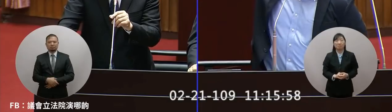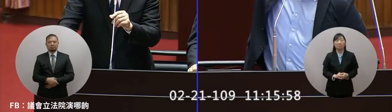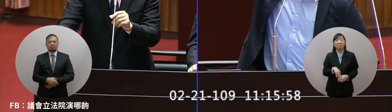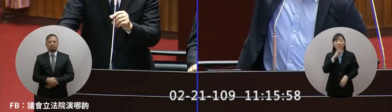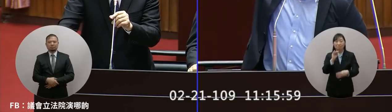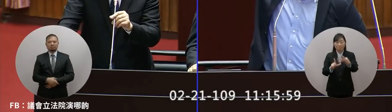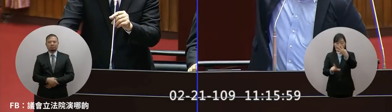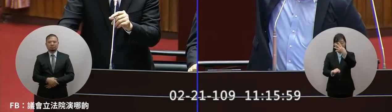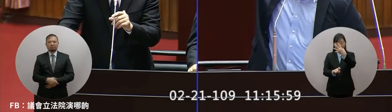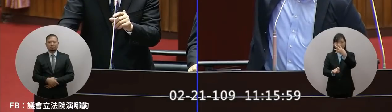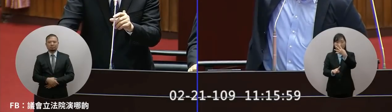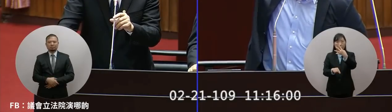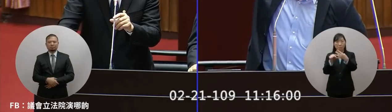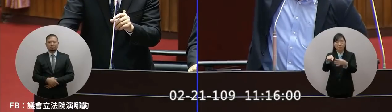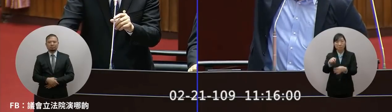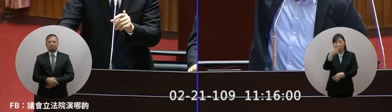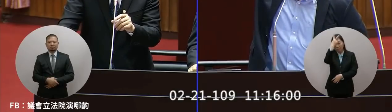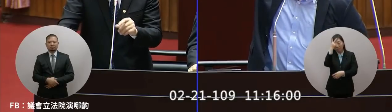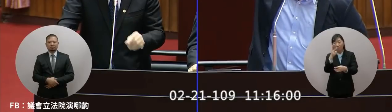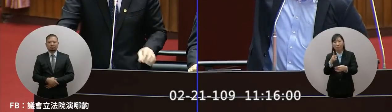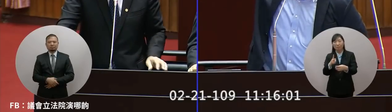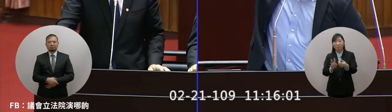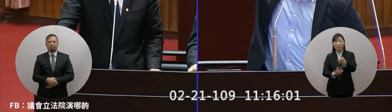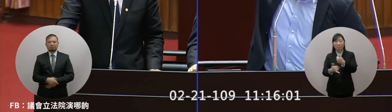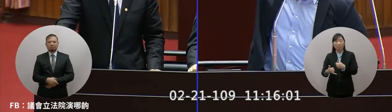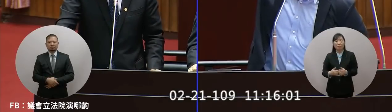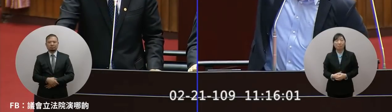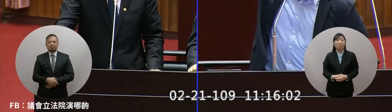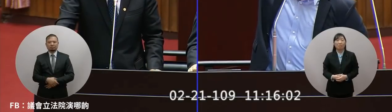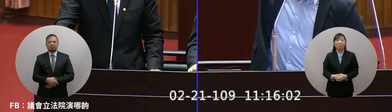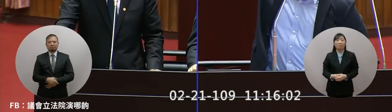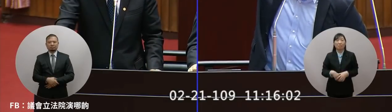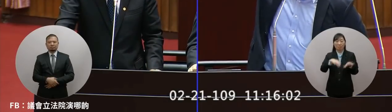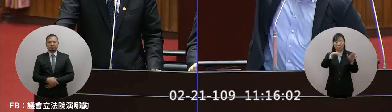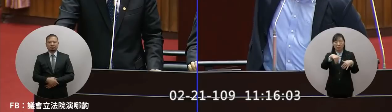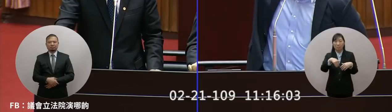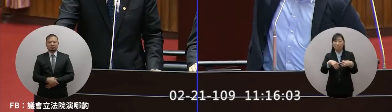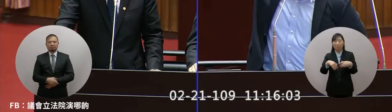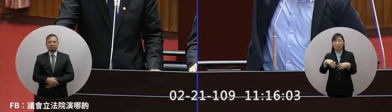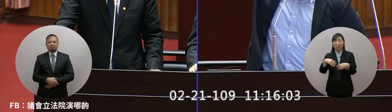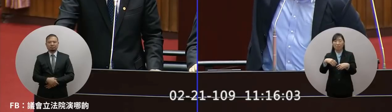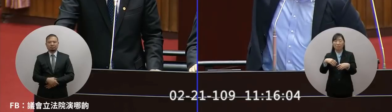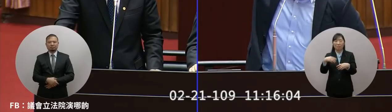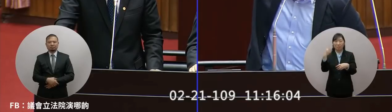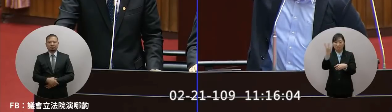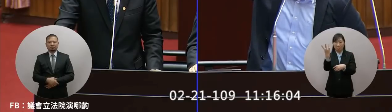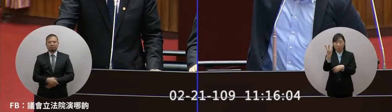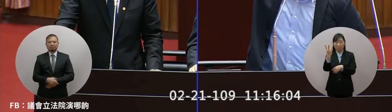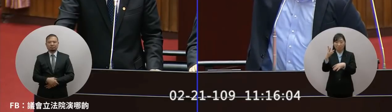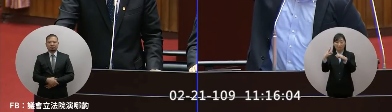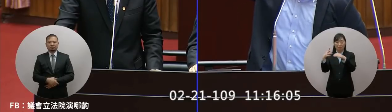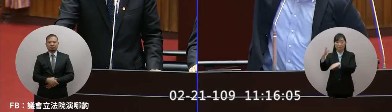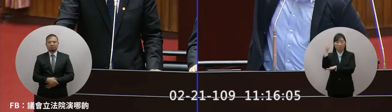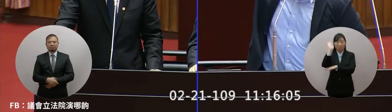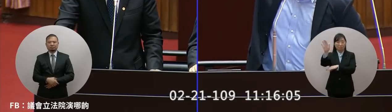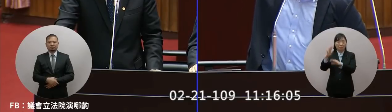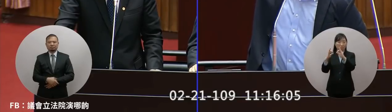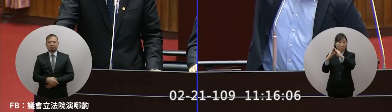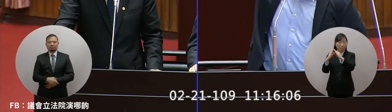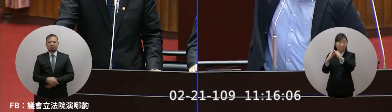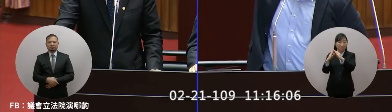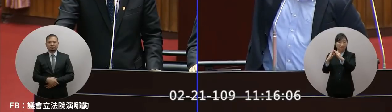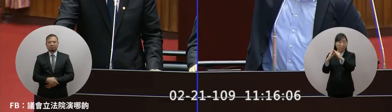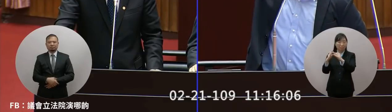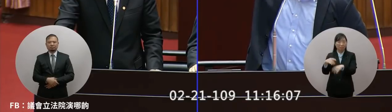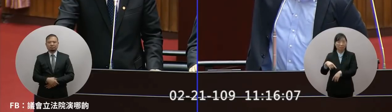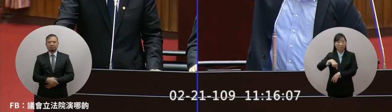个4月11号的时候，曾明忠委员，好，邀集了这三家这个公股银行嘛，然后来到